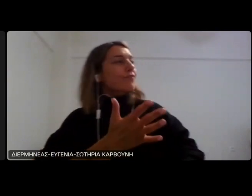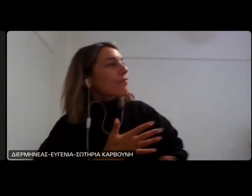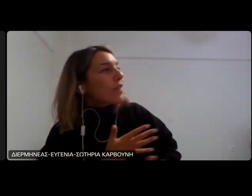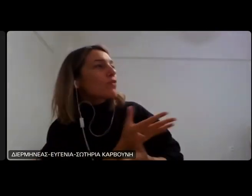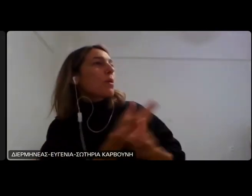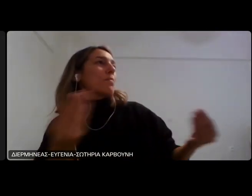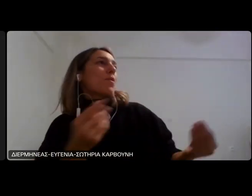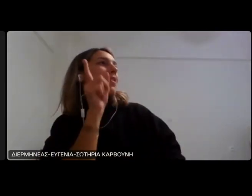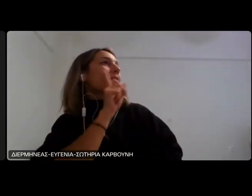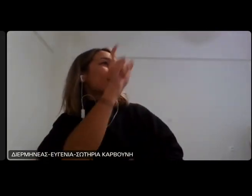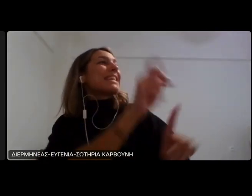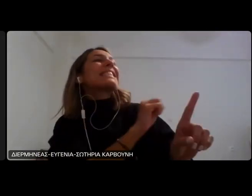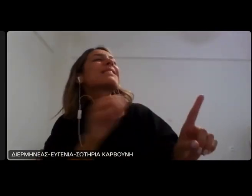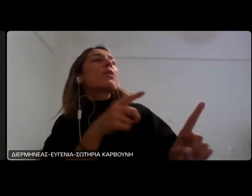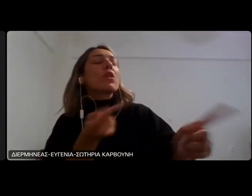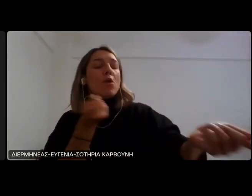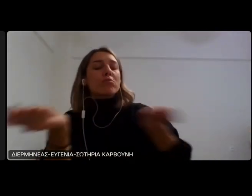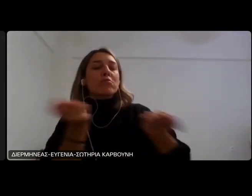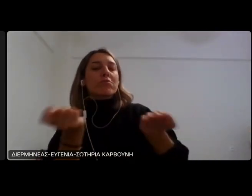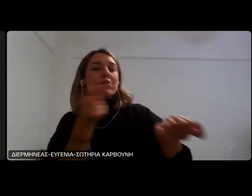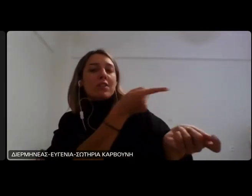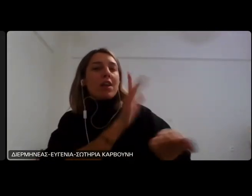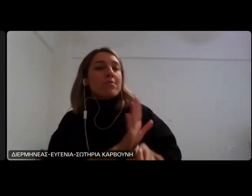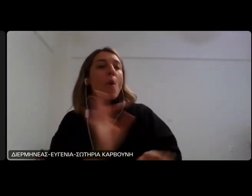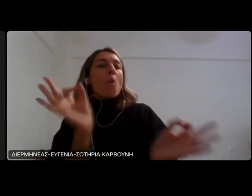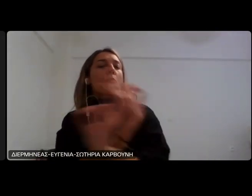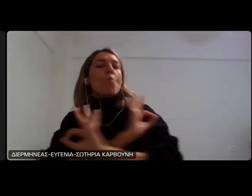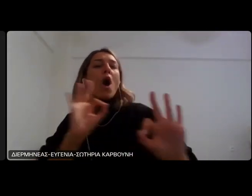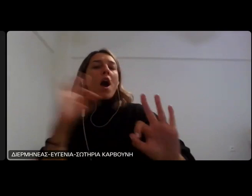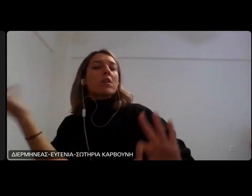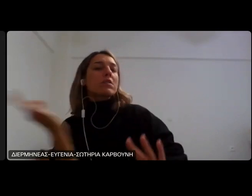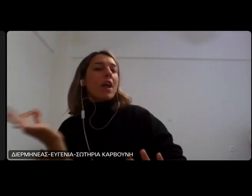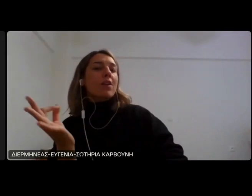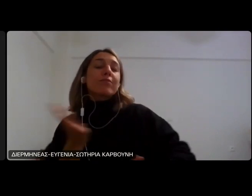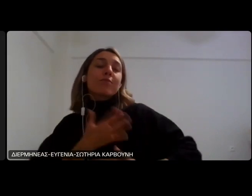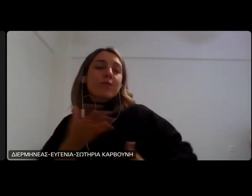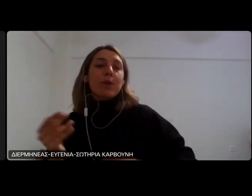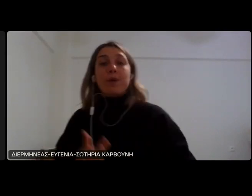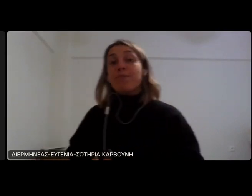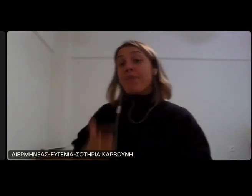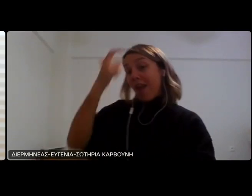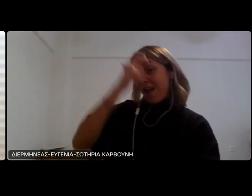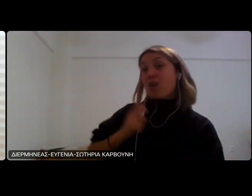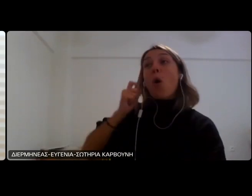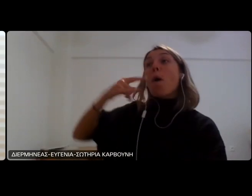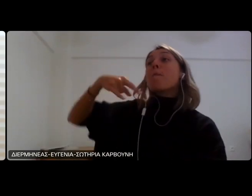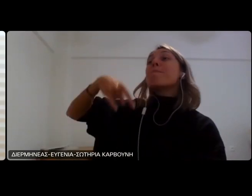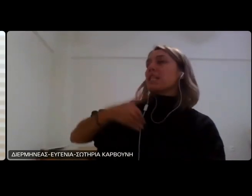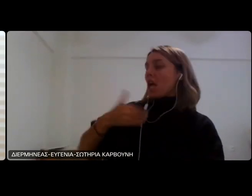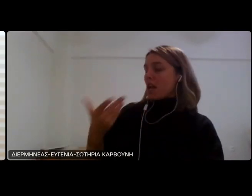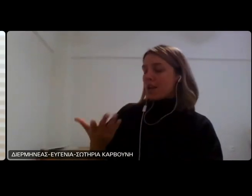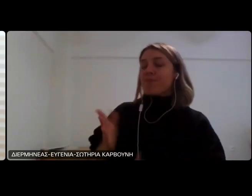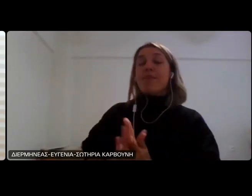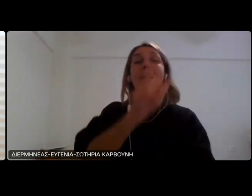πολύ, κυρία Σημεωνίτη, για το συντονισμό. Ήταν πάρα πολύ ωραίο. Ευχαριστώ πολύ. Θέλω και εγώ με τη σειρά μου να ευχαριστήσω και την